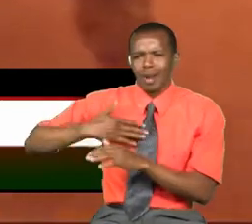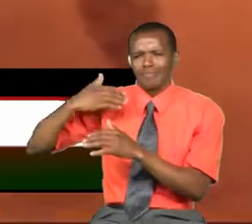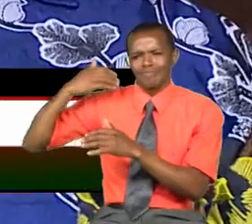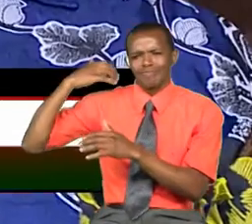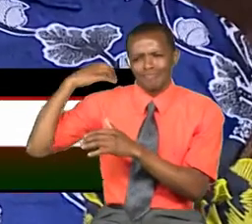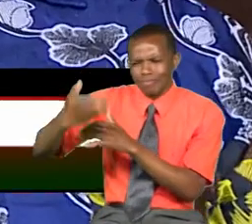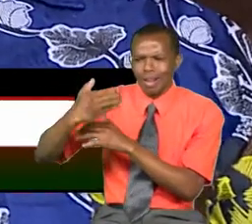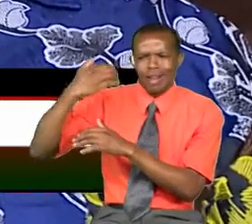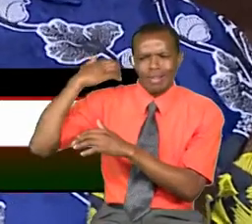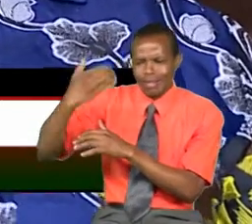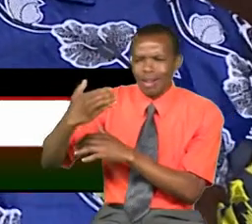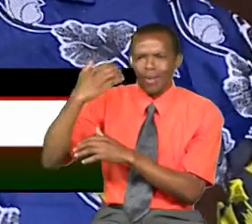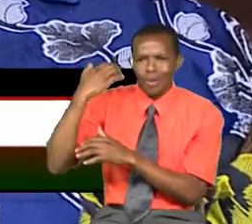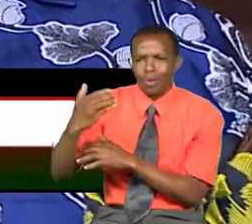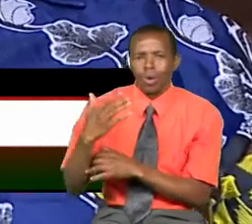sana.